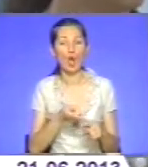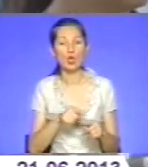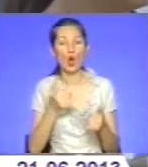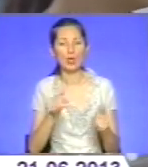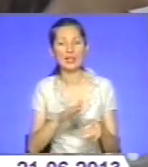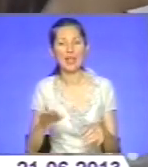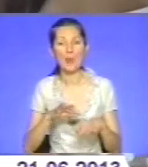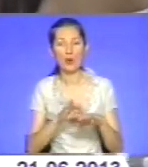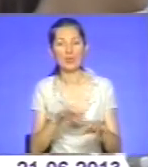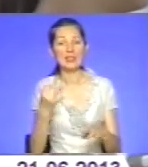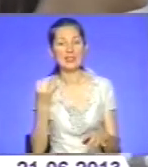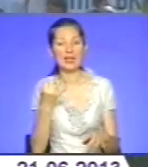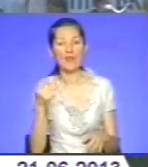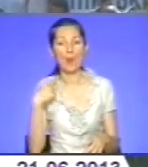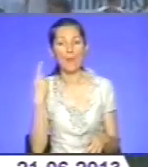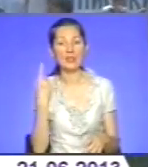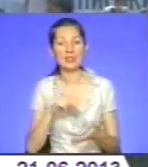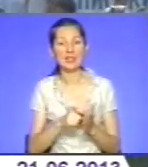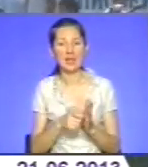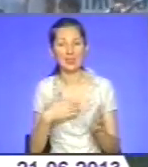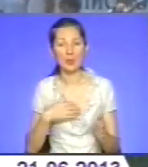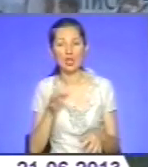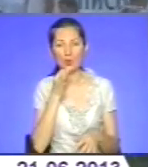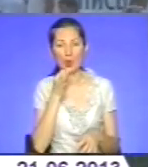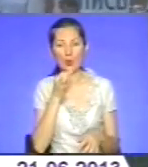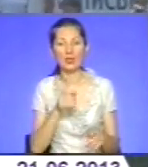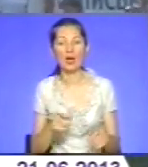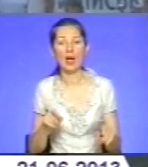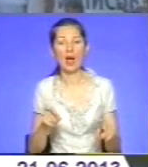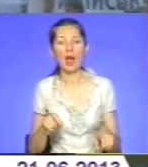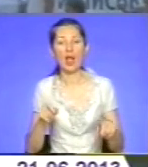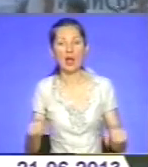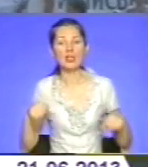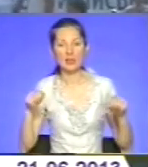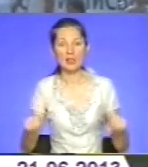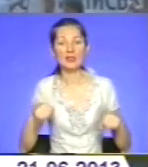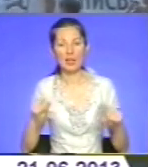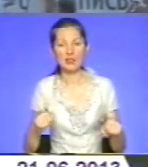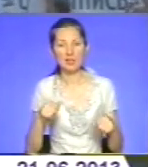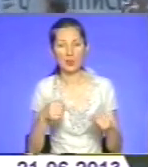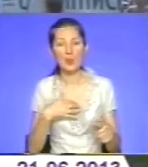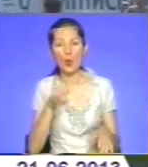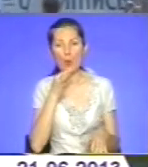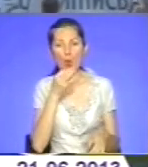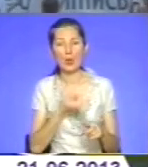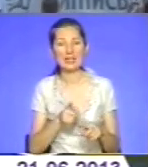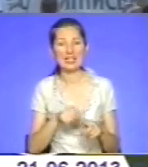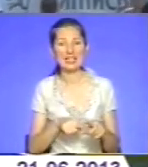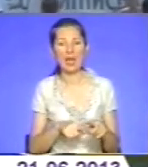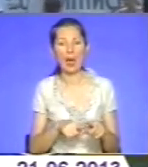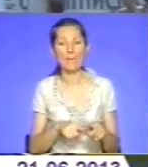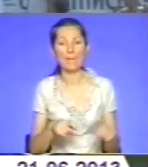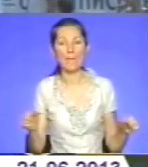цікаві майстер-класи. Мені найбільше сподобалось стрибати на скакалці. Ну, мені подобається, тому що це і